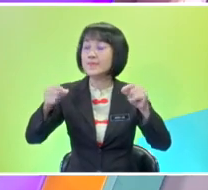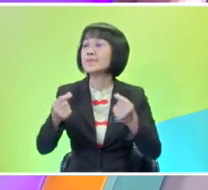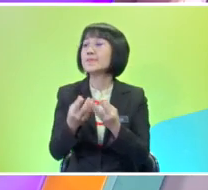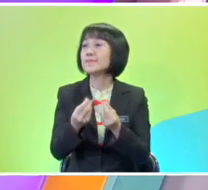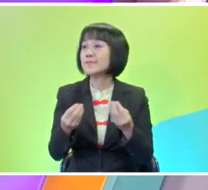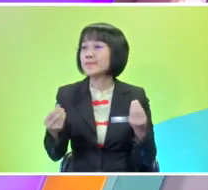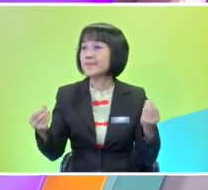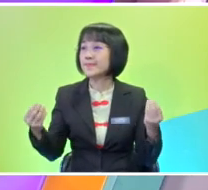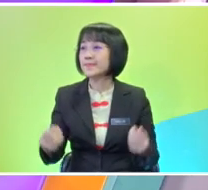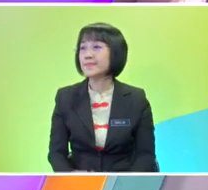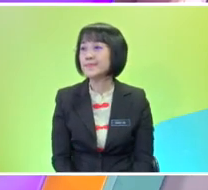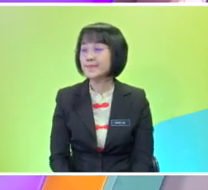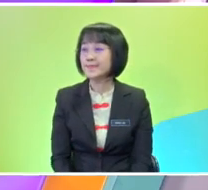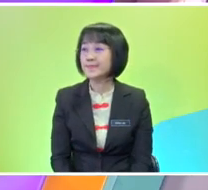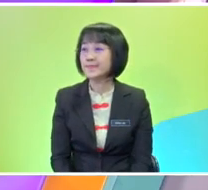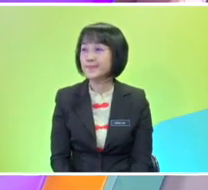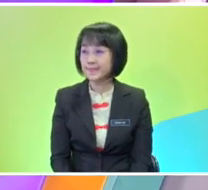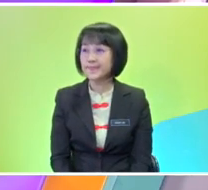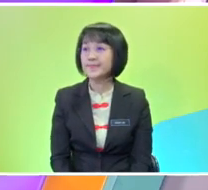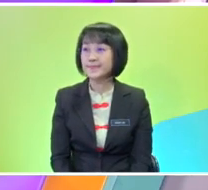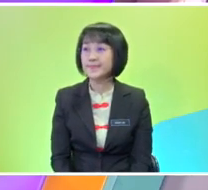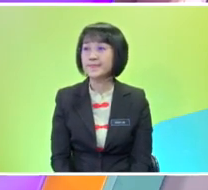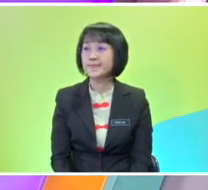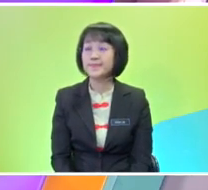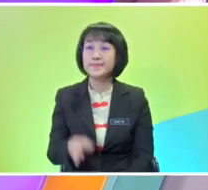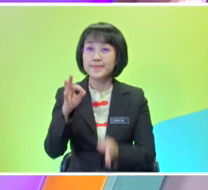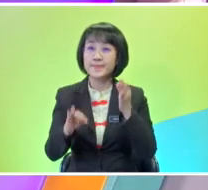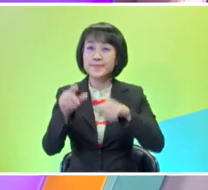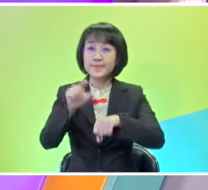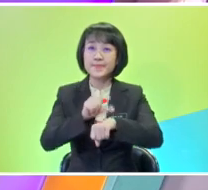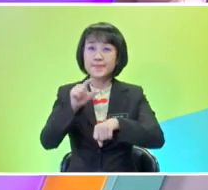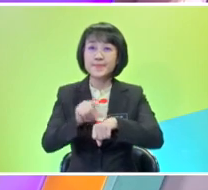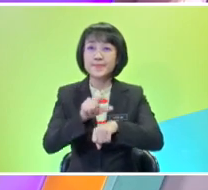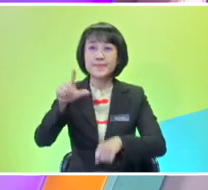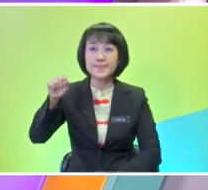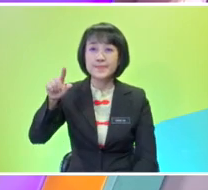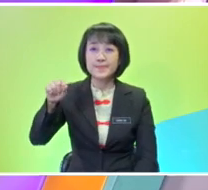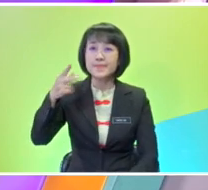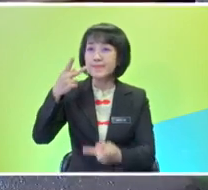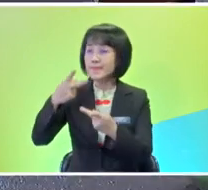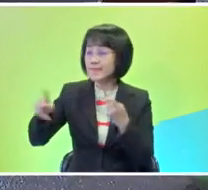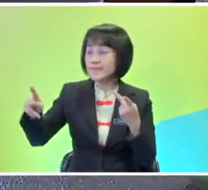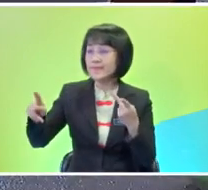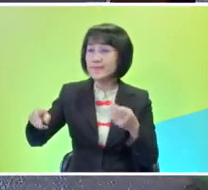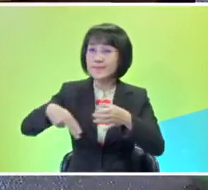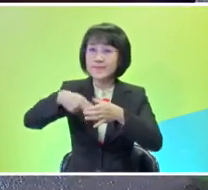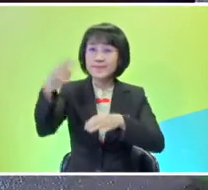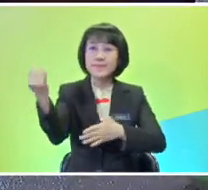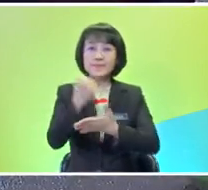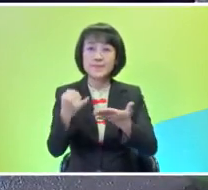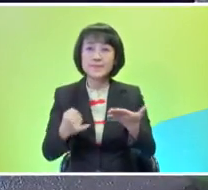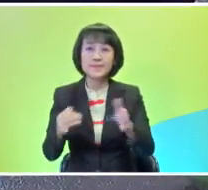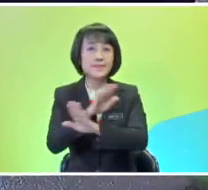nanti hasil Kisah Kita tak cantik oke dia tak lekak dengan Cantik lah tak dekat dengan kuat Oke di samping itu juga